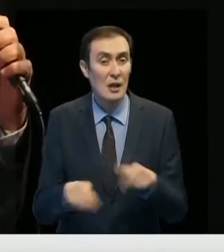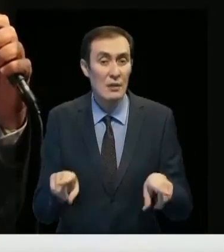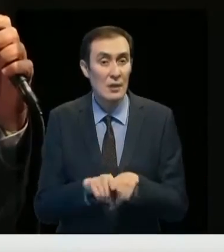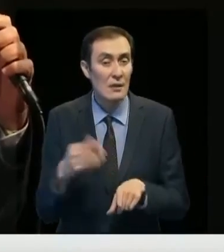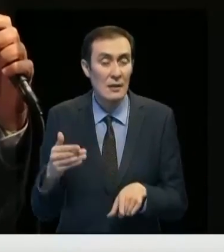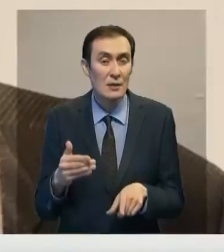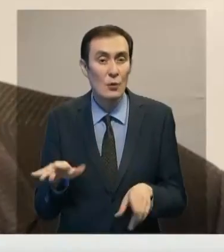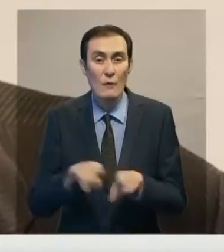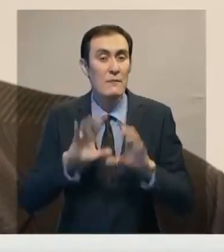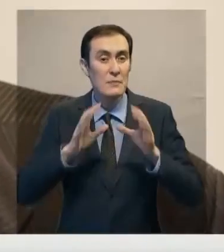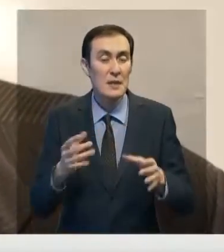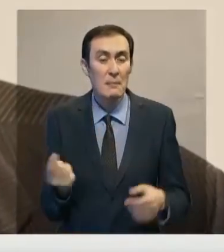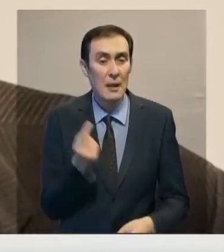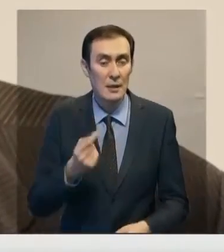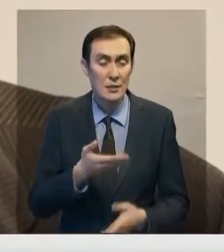мире ей нет.